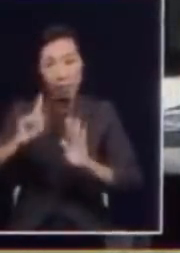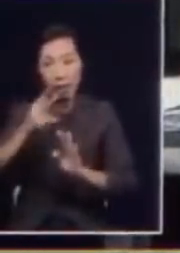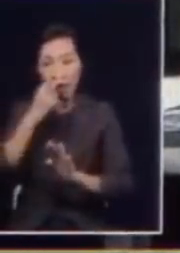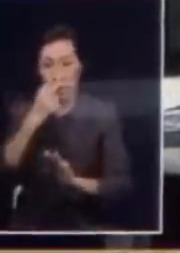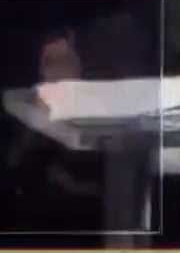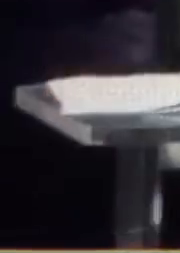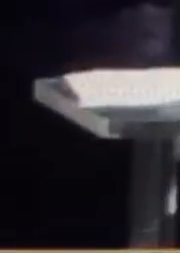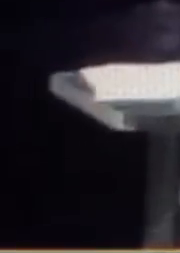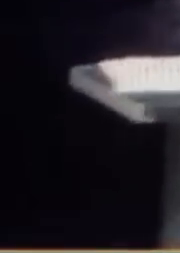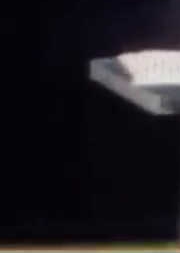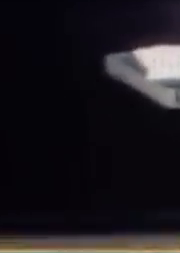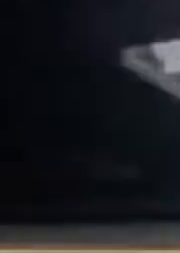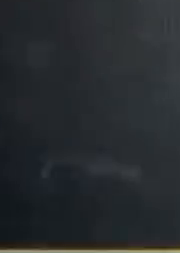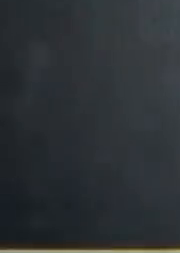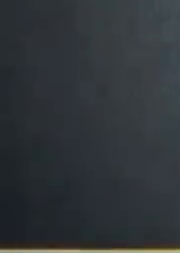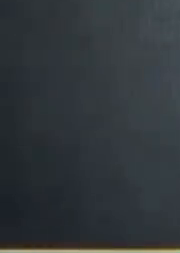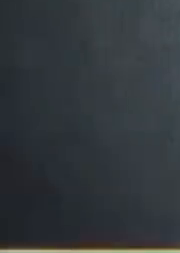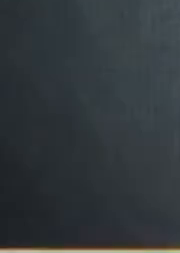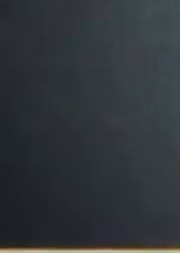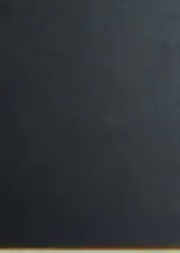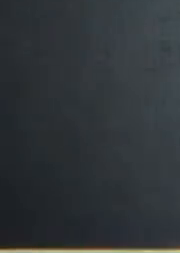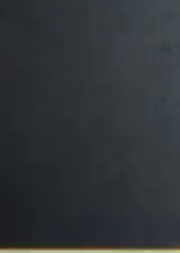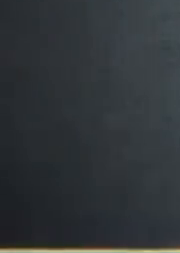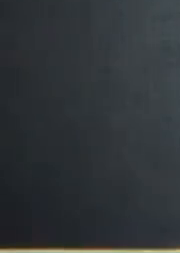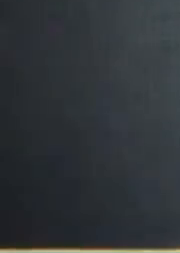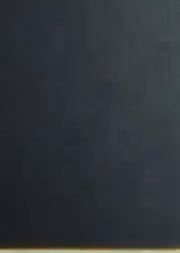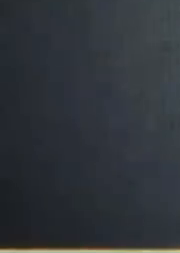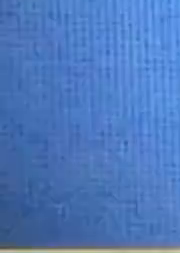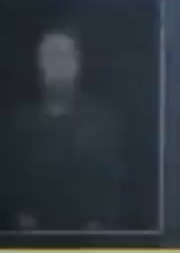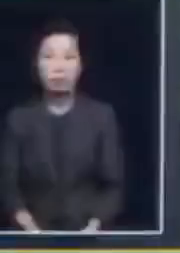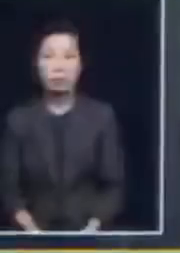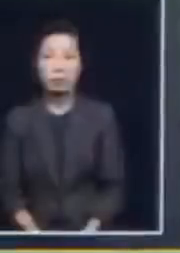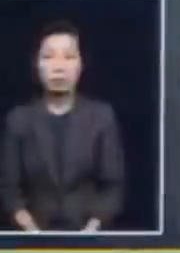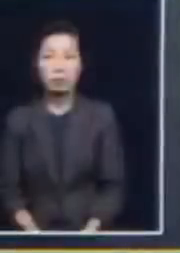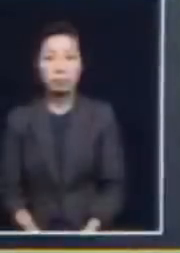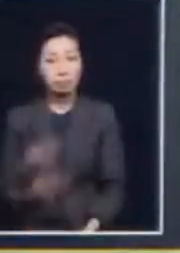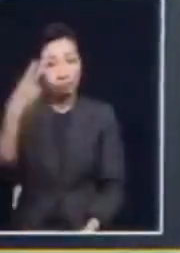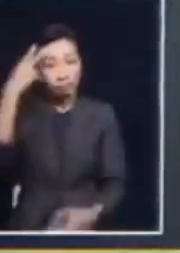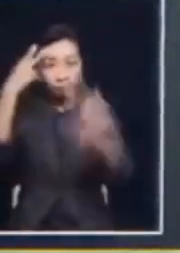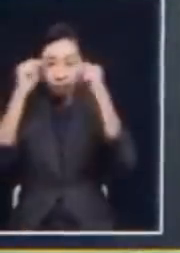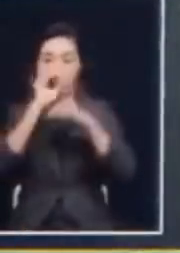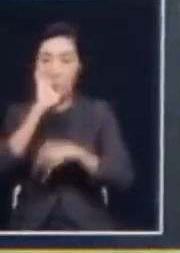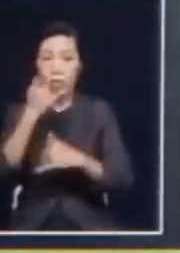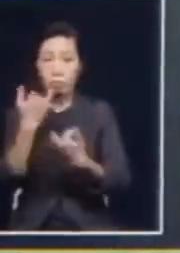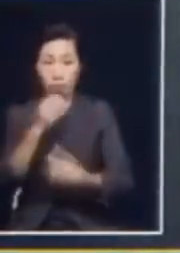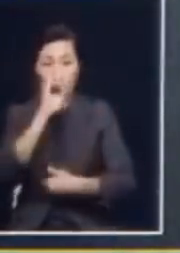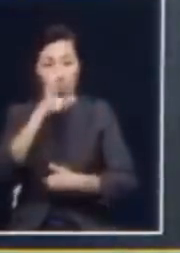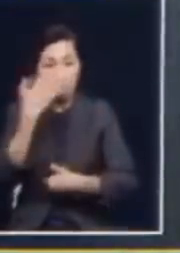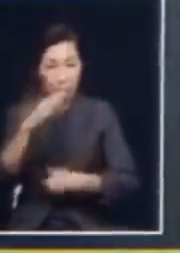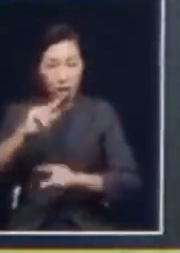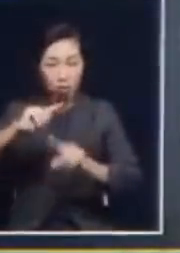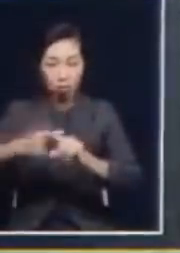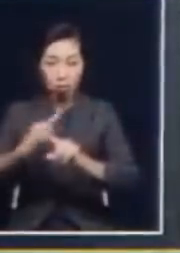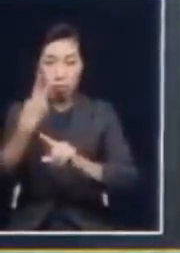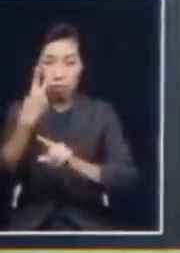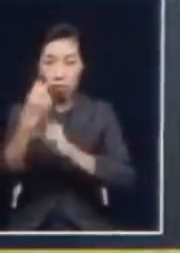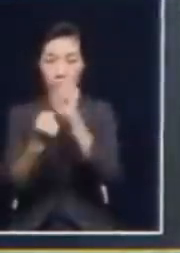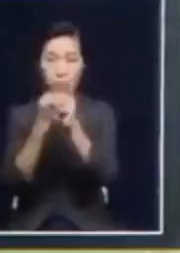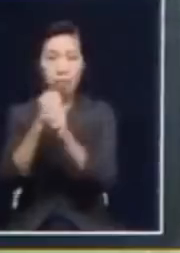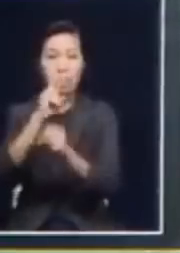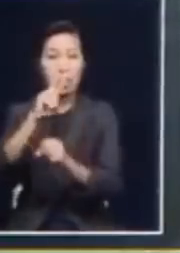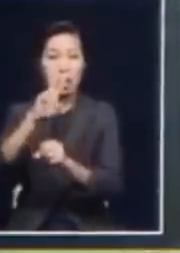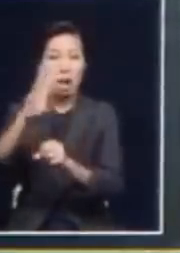ษค่ะ นะตอนนี้ผมก็ตอบชัดเจนนะการเลือกตั้งจะไม่เกินกุมภาพันธ์62จะเอาอะ